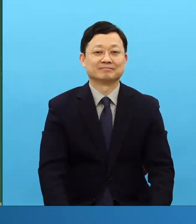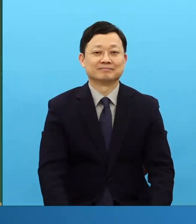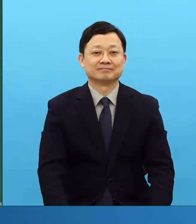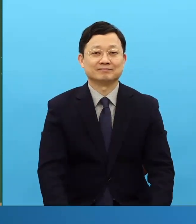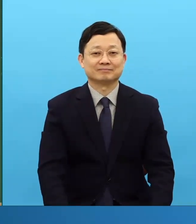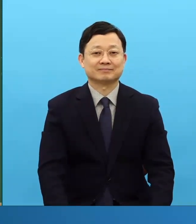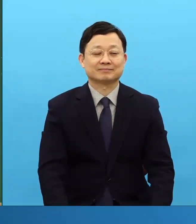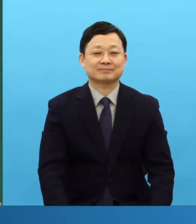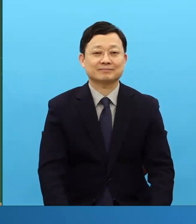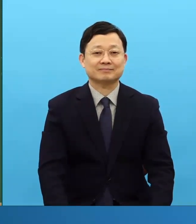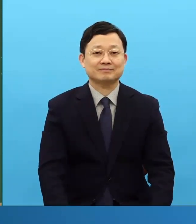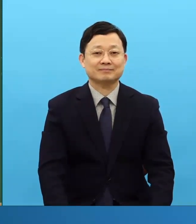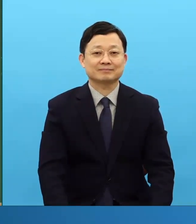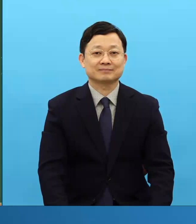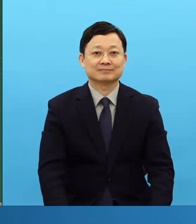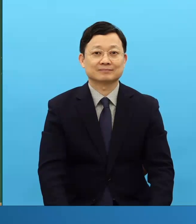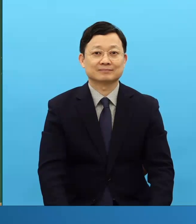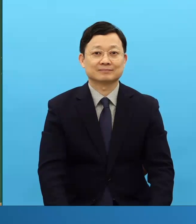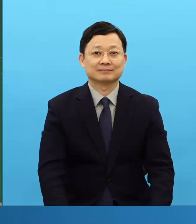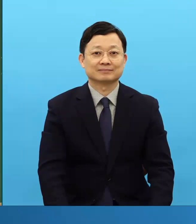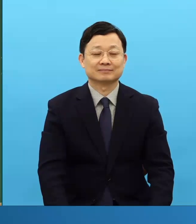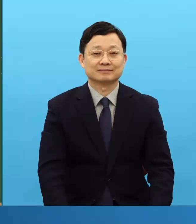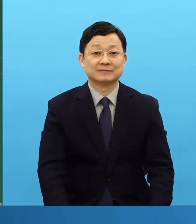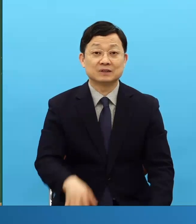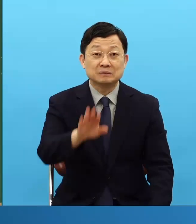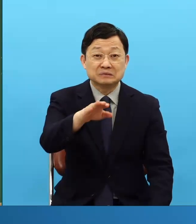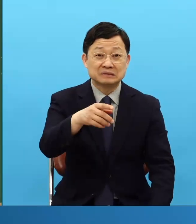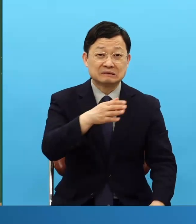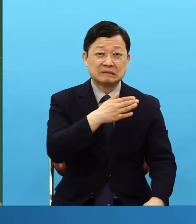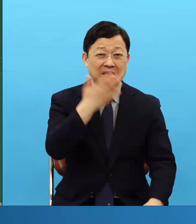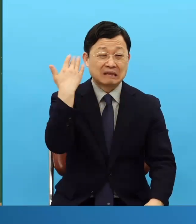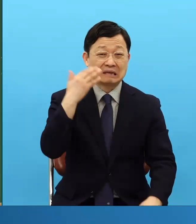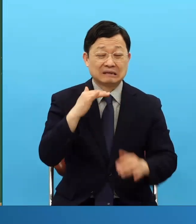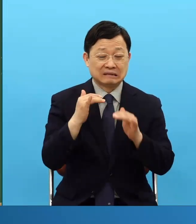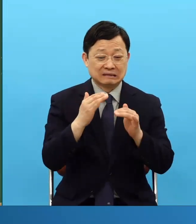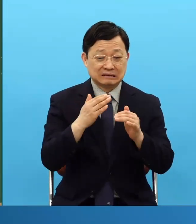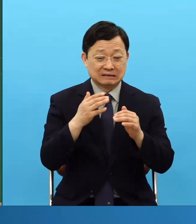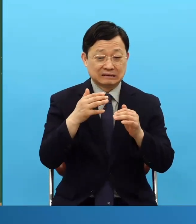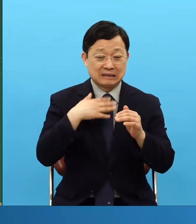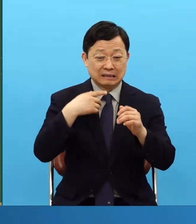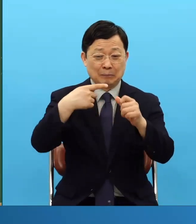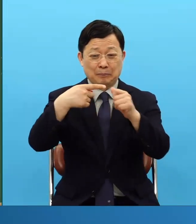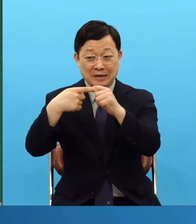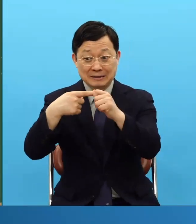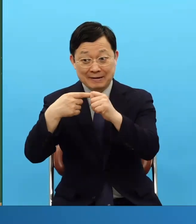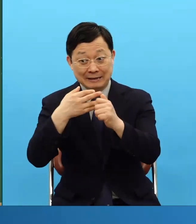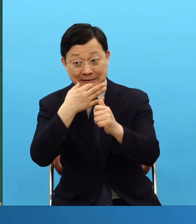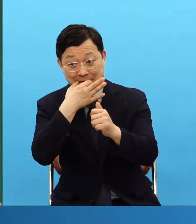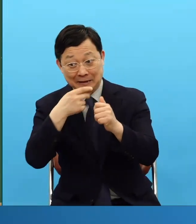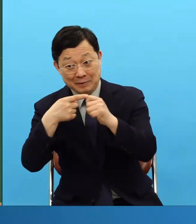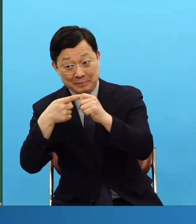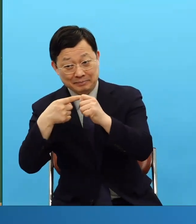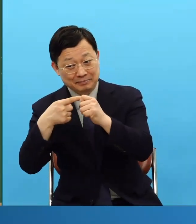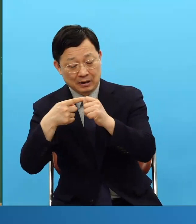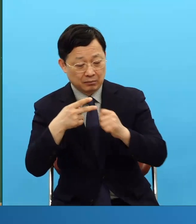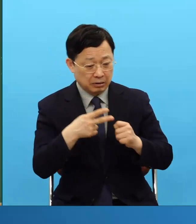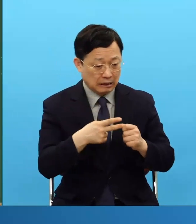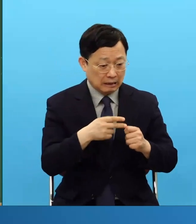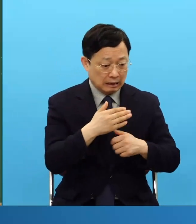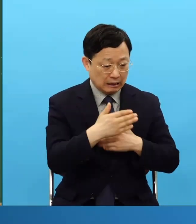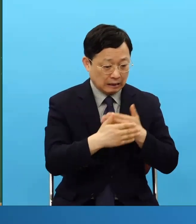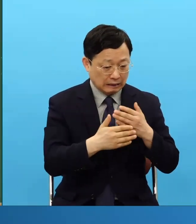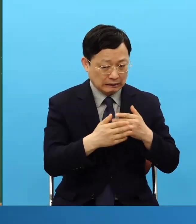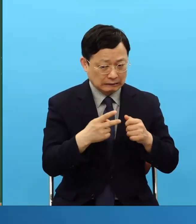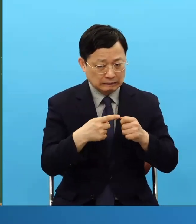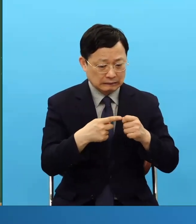1:27. 우선순위만 바꿔버리면 누구든지 여러분은 구원받은 하나님 자녀이기 때문에 회복됩니다.